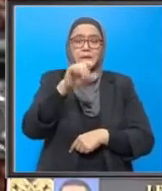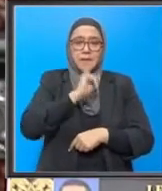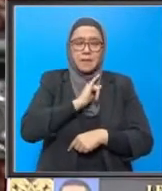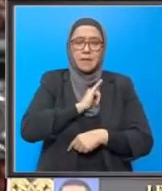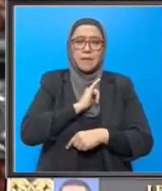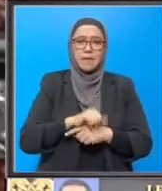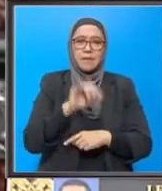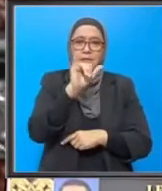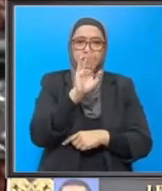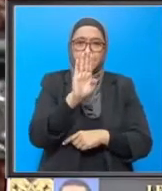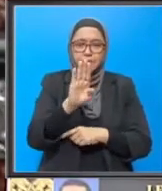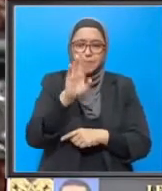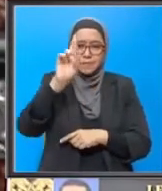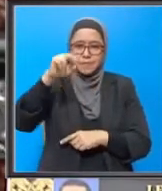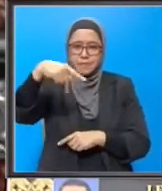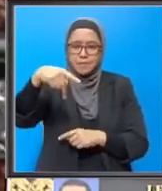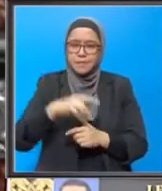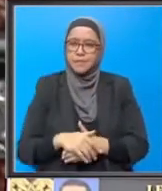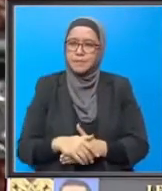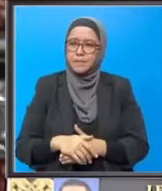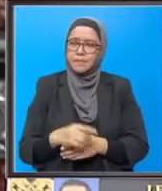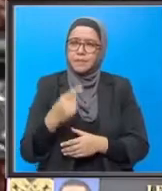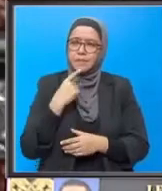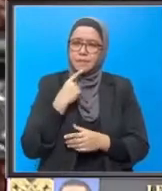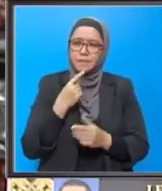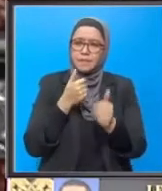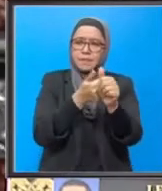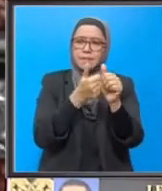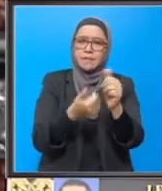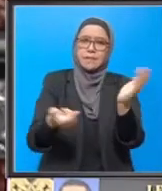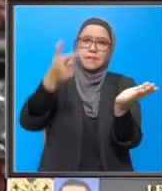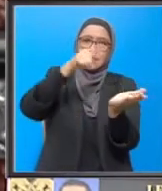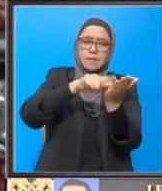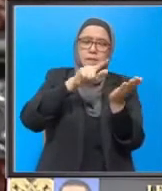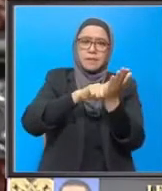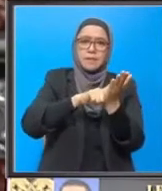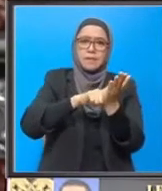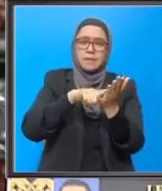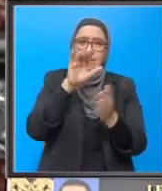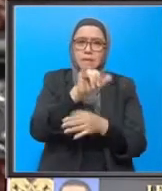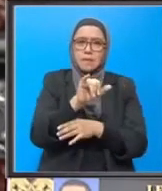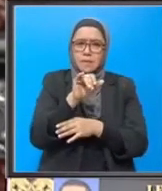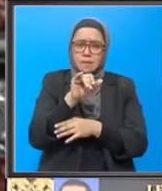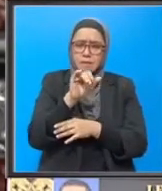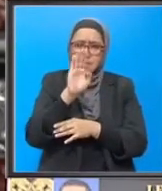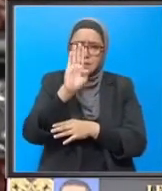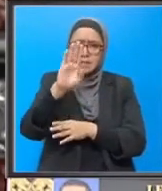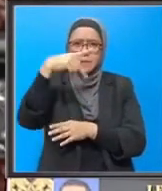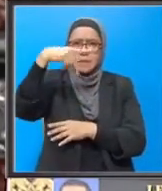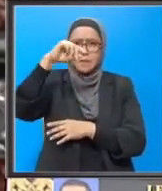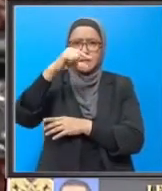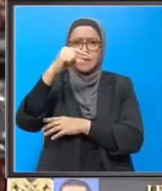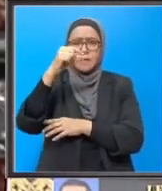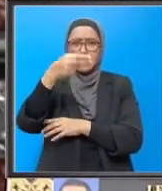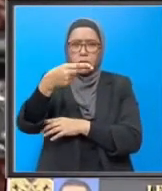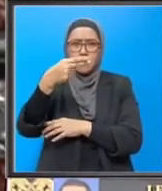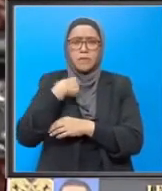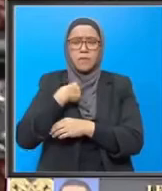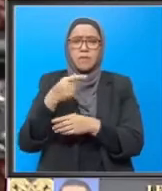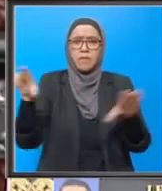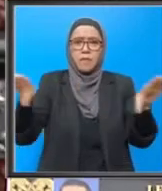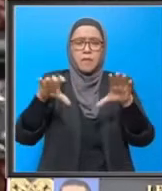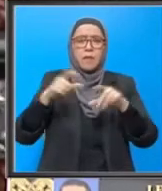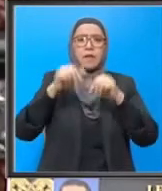menurut laporan yang ama Borma dan menteri pagoh adem membuat satu pengumuman ketika playody